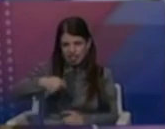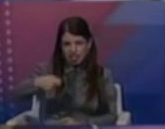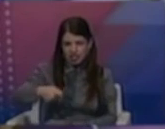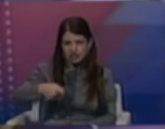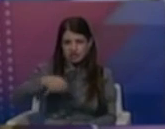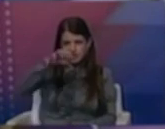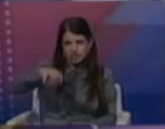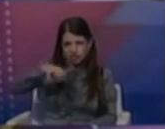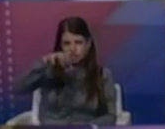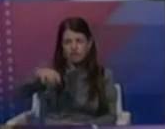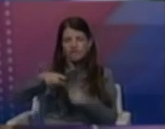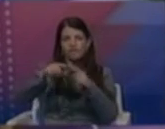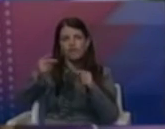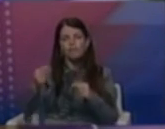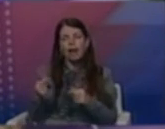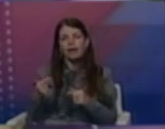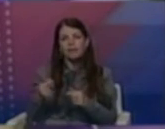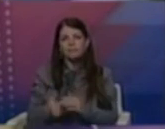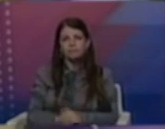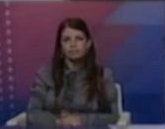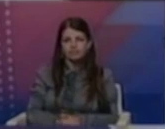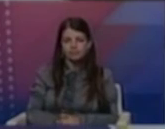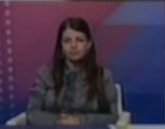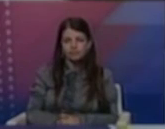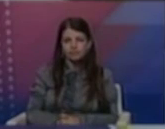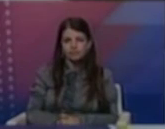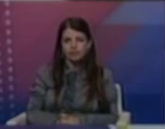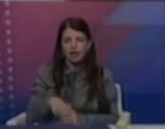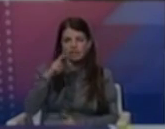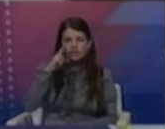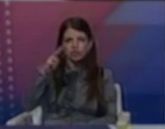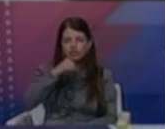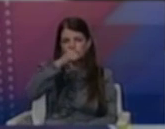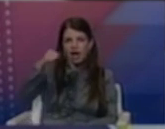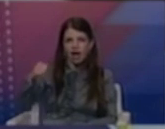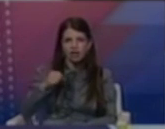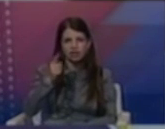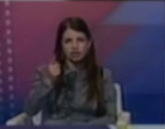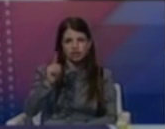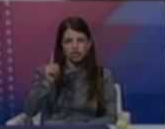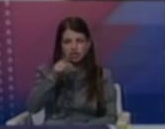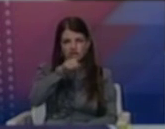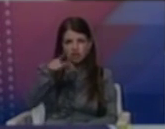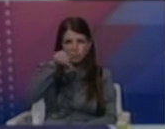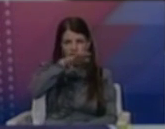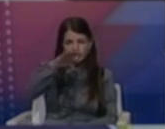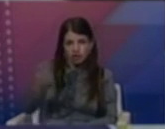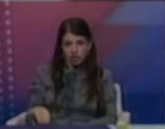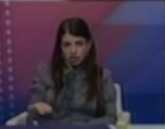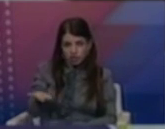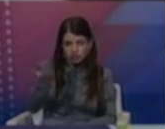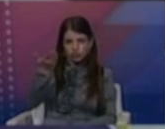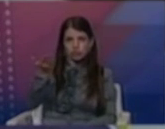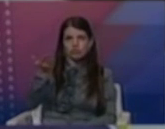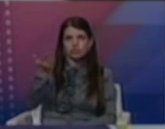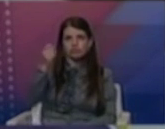fuq il-paga u l-benefiċċji li jmorru magħha. Il-viżjoni tagħna hija li l dawn il-persuni nżidulhom